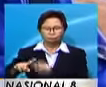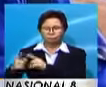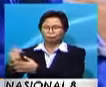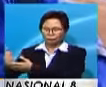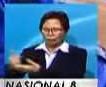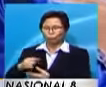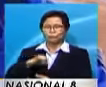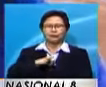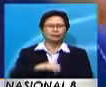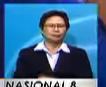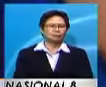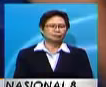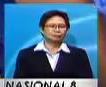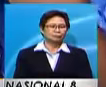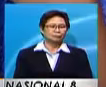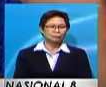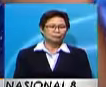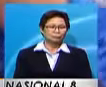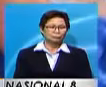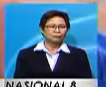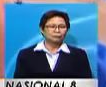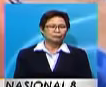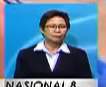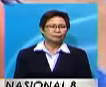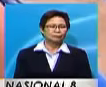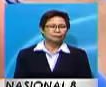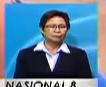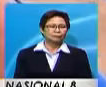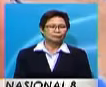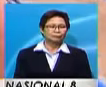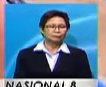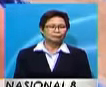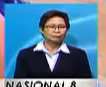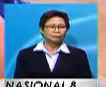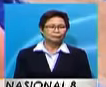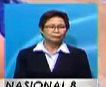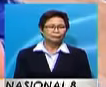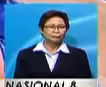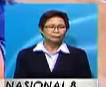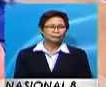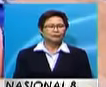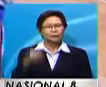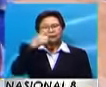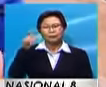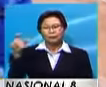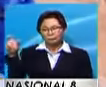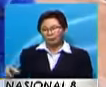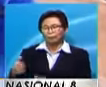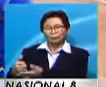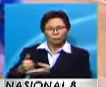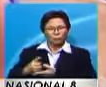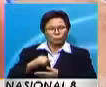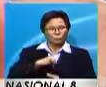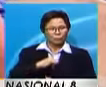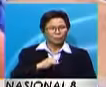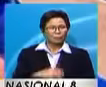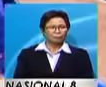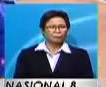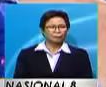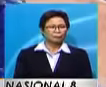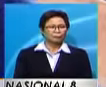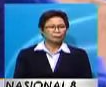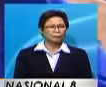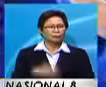juga iyalah kamu bersedia yabansai ya demikianlah nyata